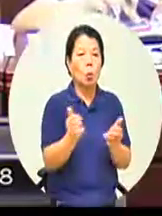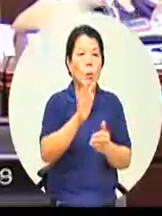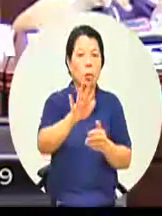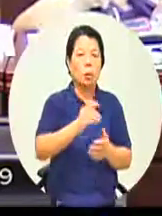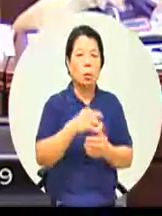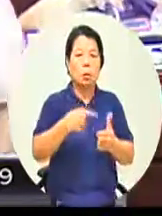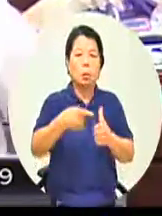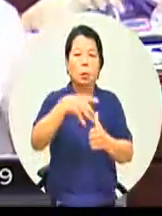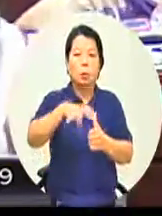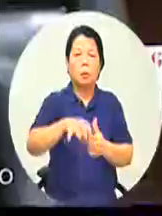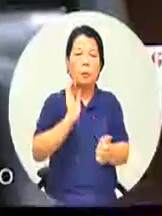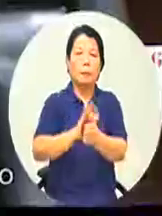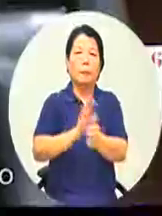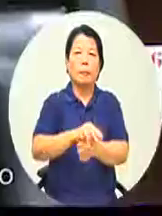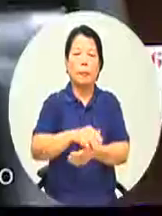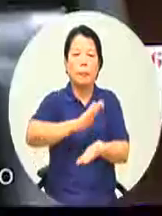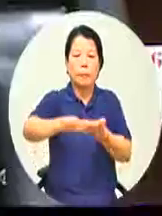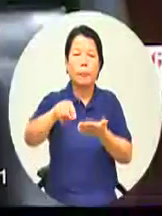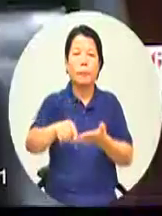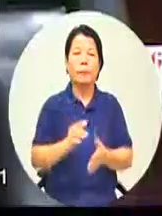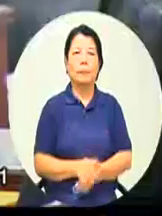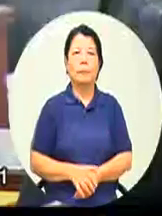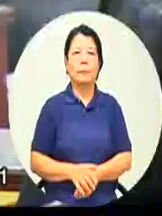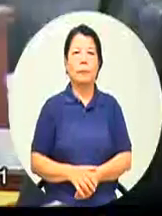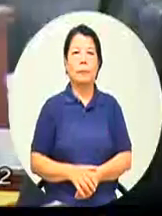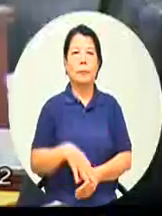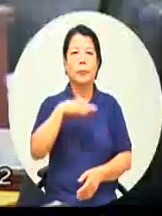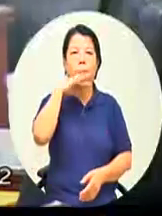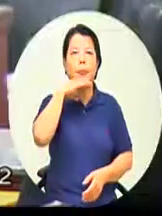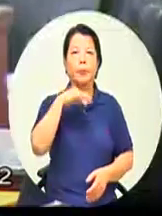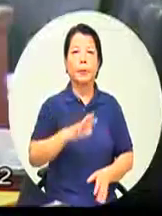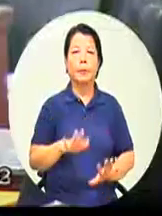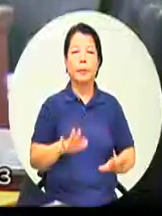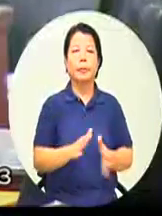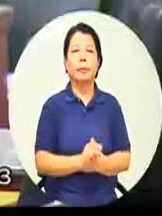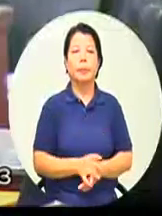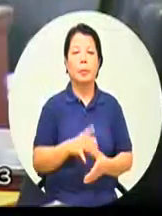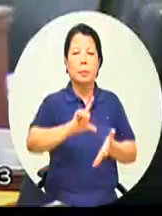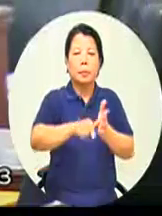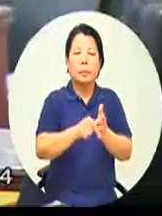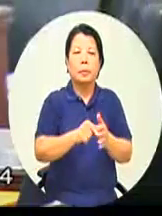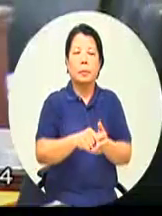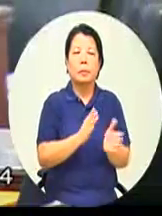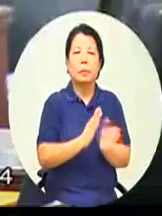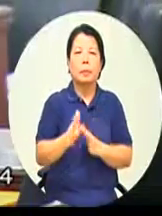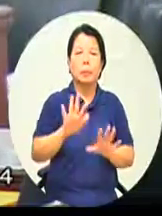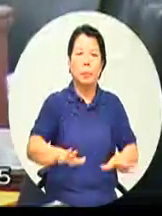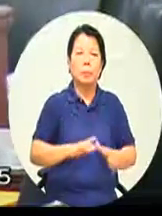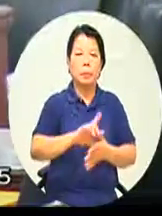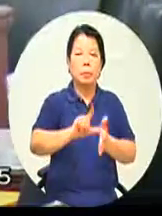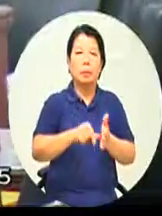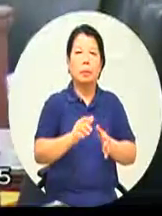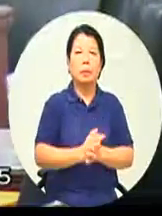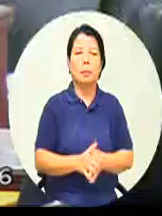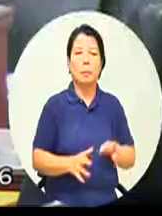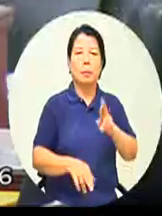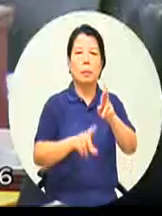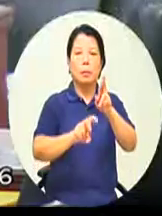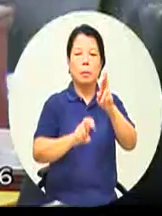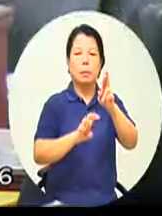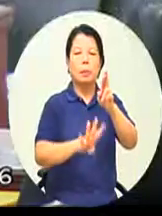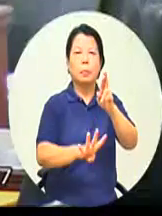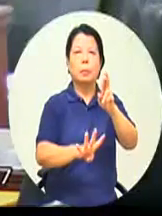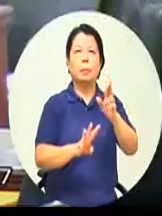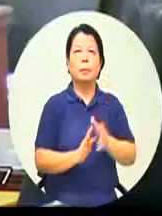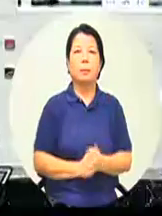决，好吗？谢谢。 好，等一下。我们先处理一下时间问题，现在的时间是